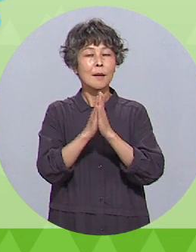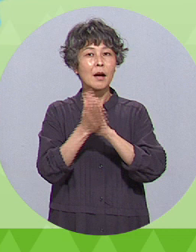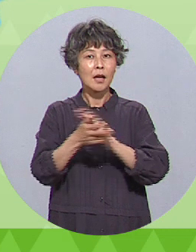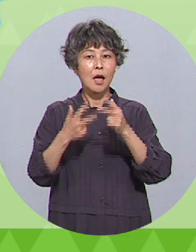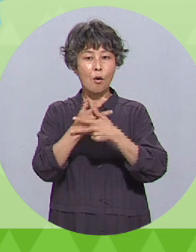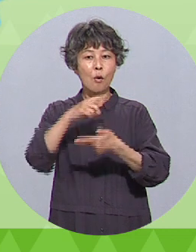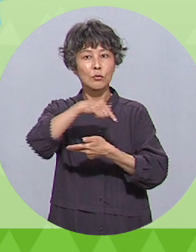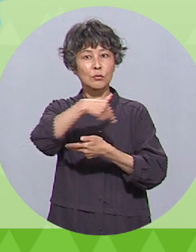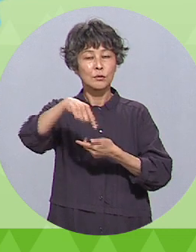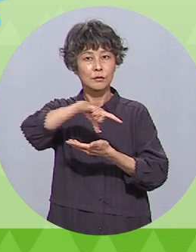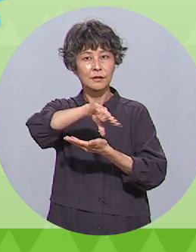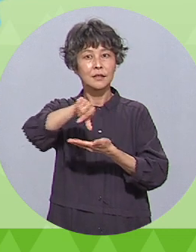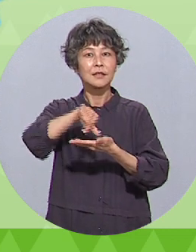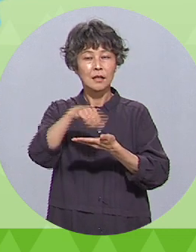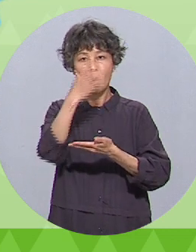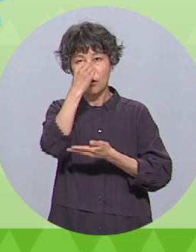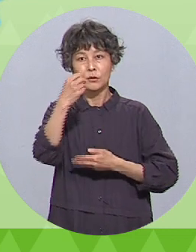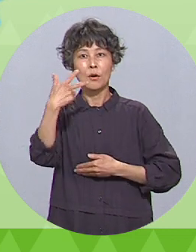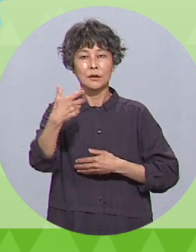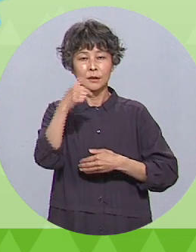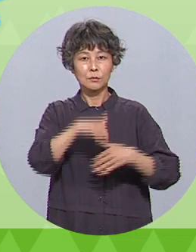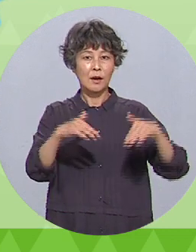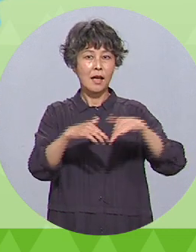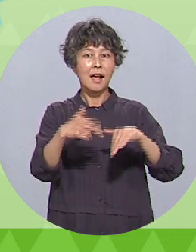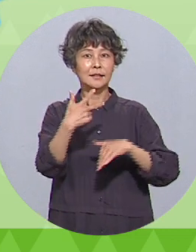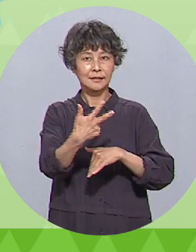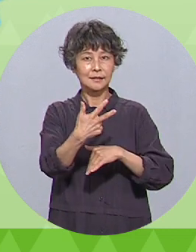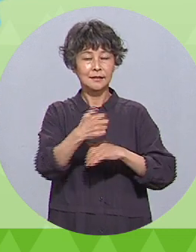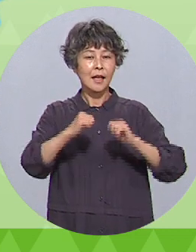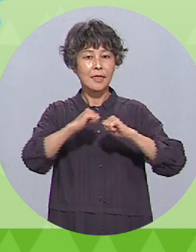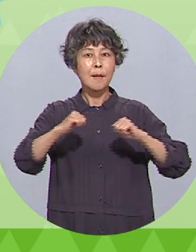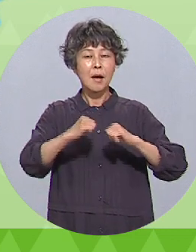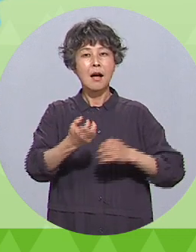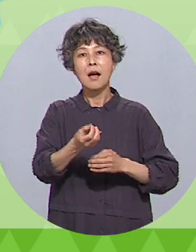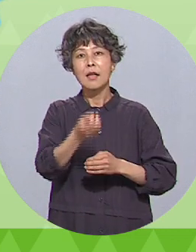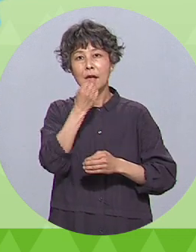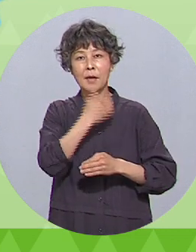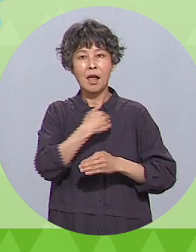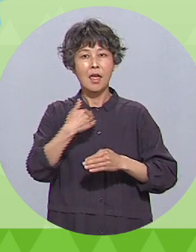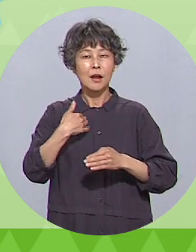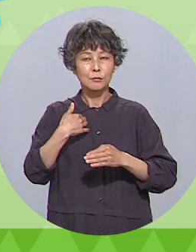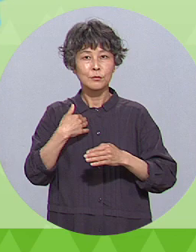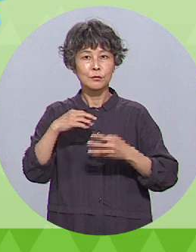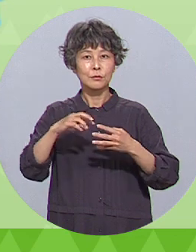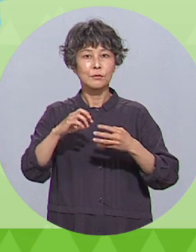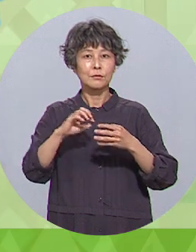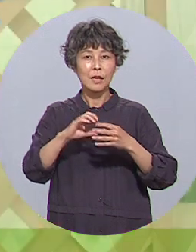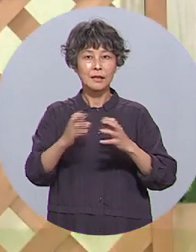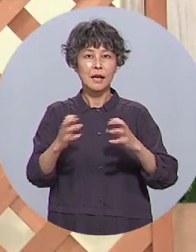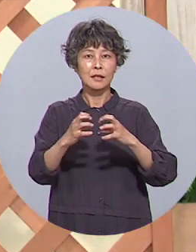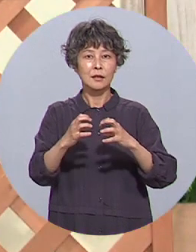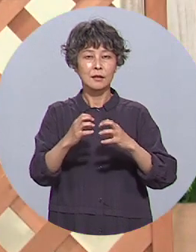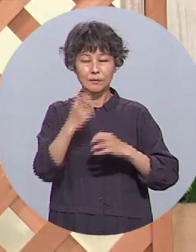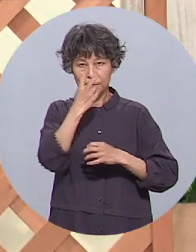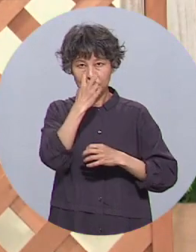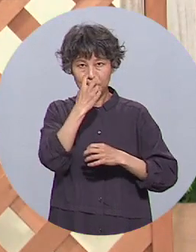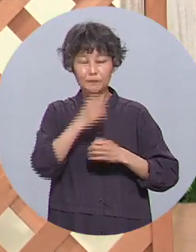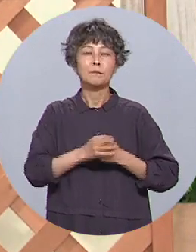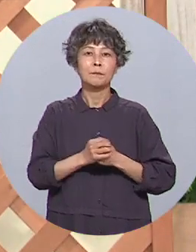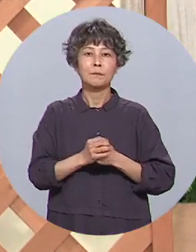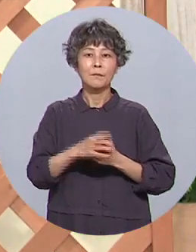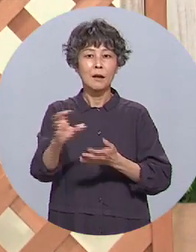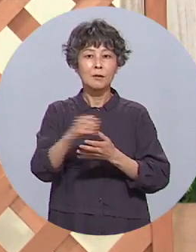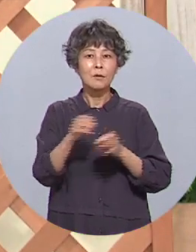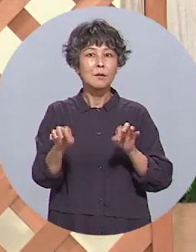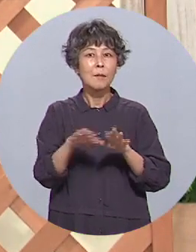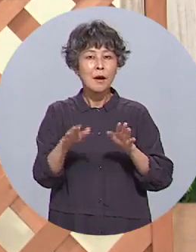の北部地域、本庄市と深谷市で生でも美味しく食べられる旬の野菜を調査してきました。採れたての野菜は